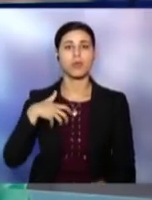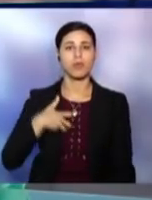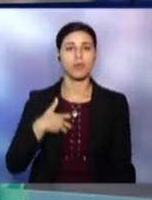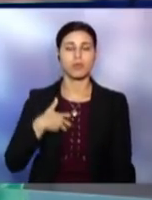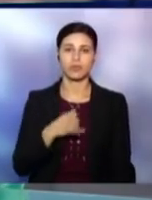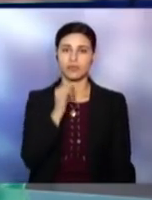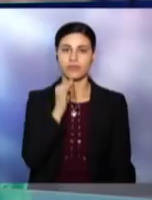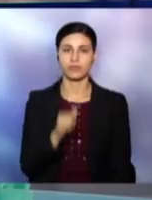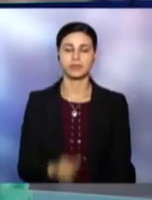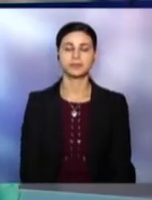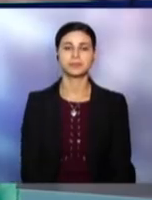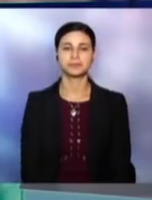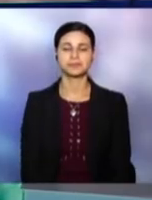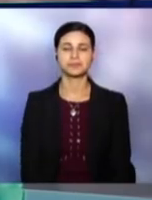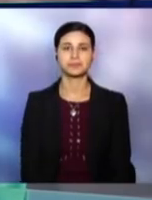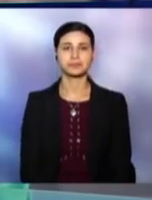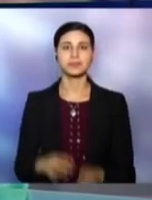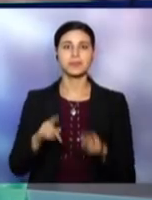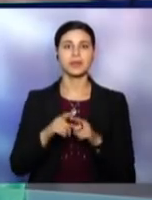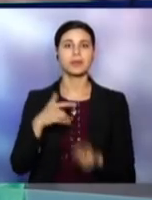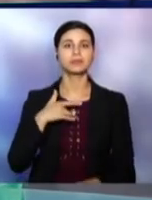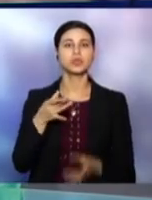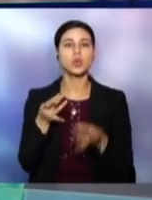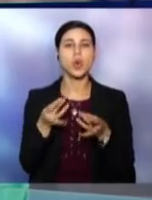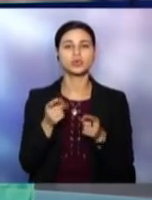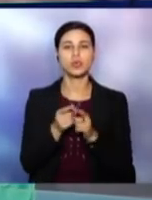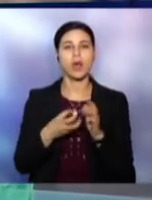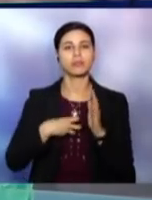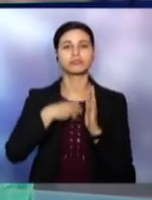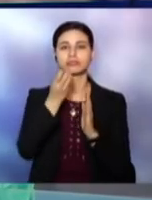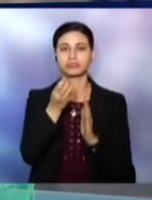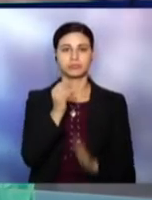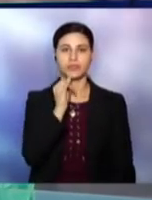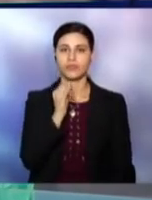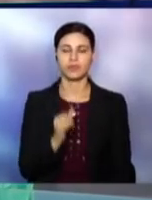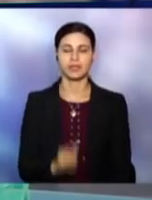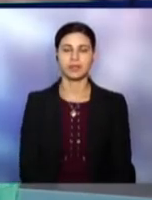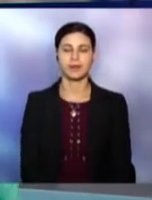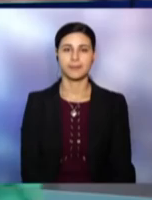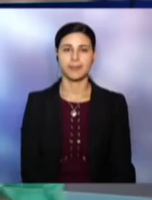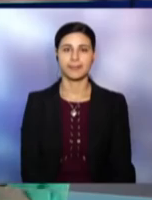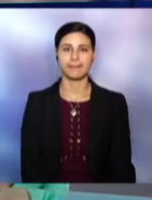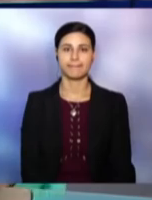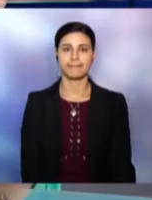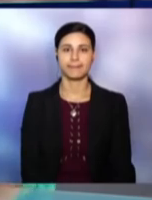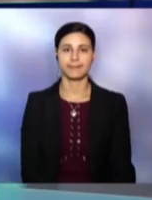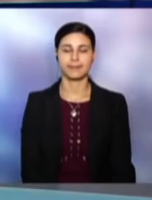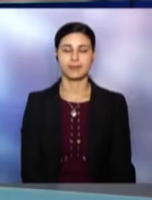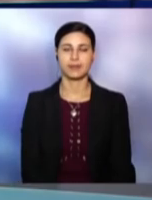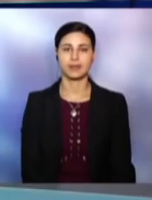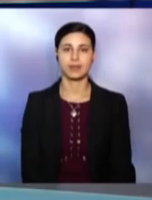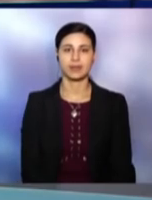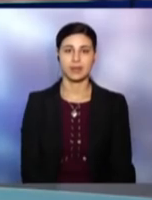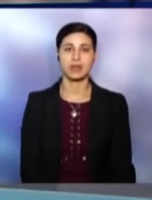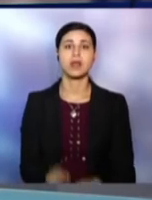დრენაჟული ფუნქცია, ესე რომ ვთქვათ, ლორწოს დრენაჟი, ლორწოს ამოტანა ზემოთ კარგად განვითარებული არ არის. სეკრეტის განვითარება კი